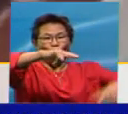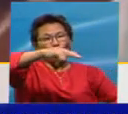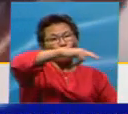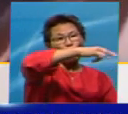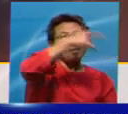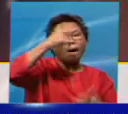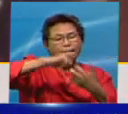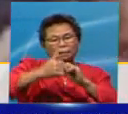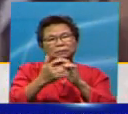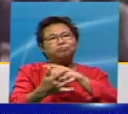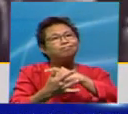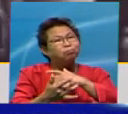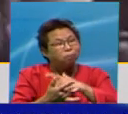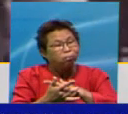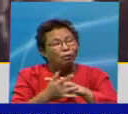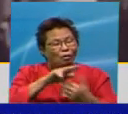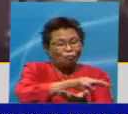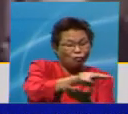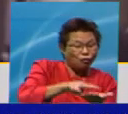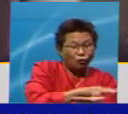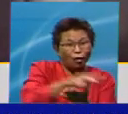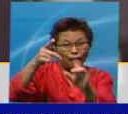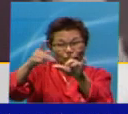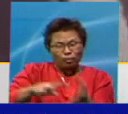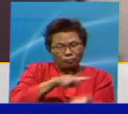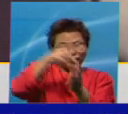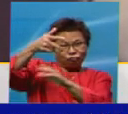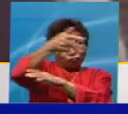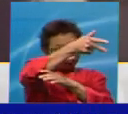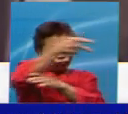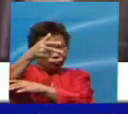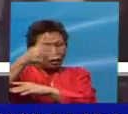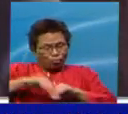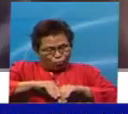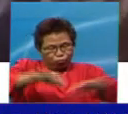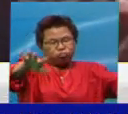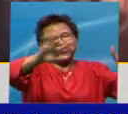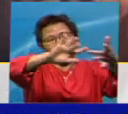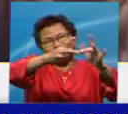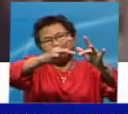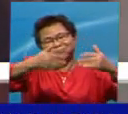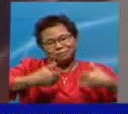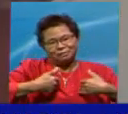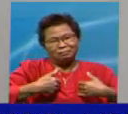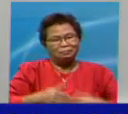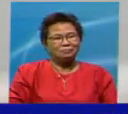akibat masalah teknikal video yang dirakam penumpang pesawat itu turut tular di media